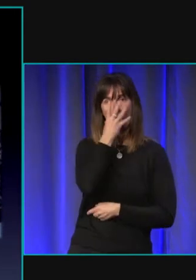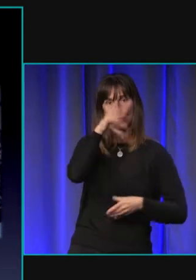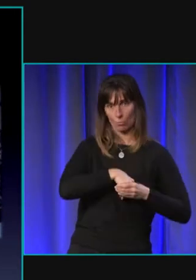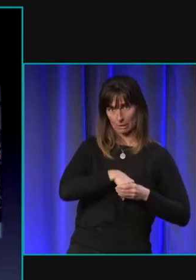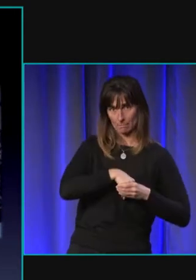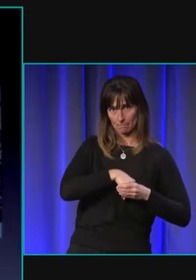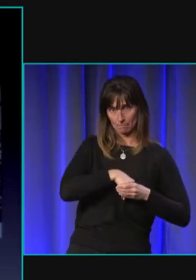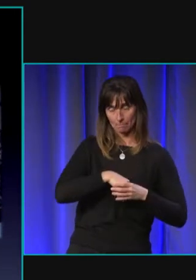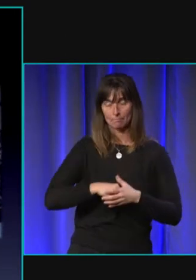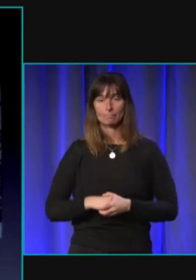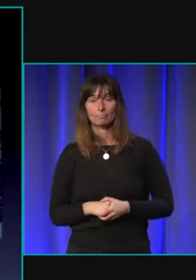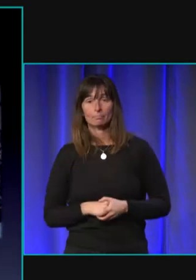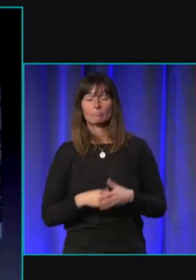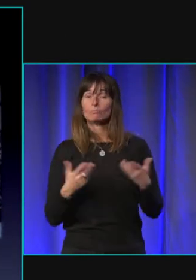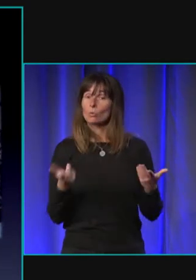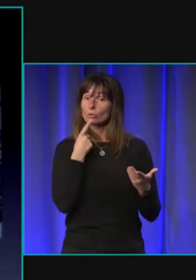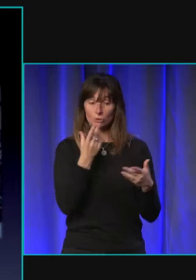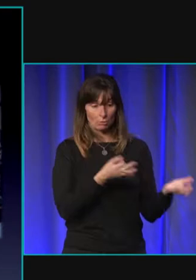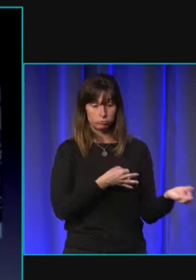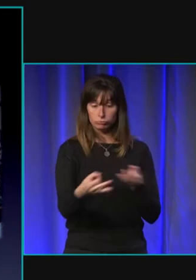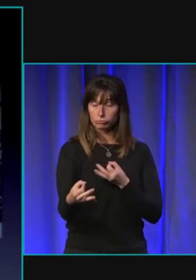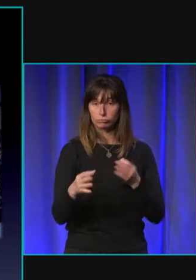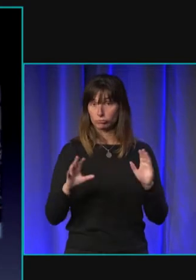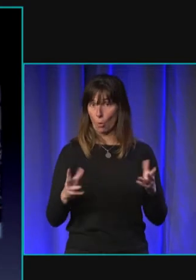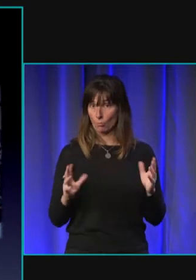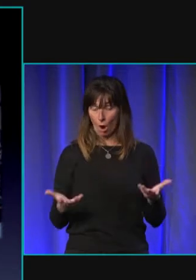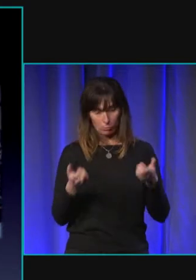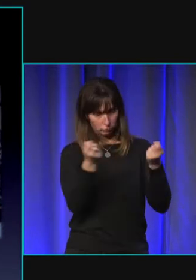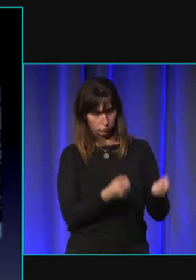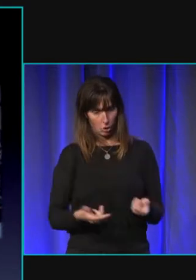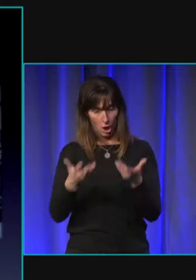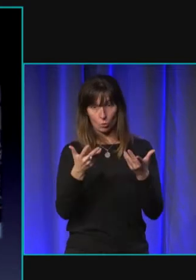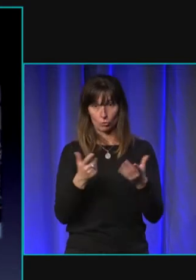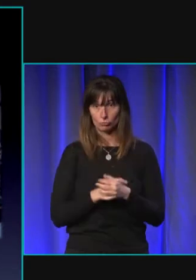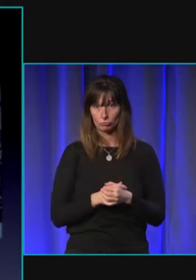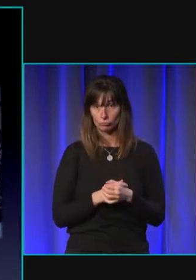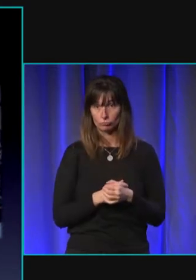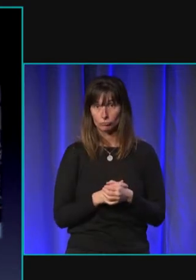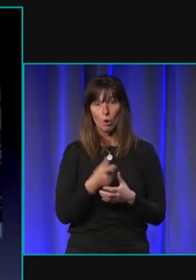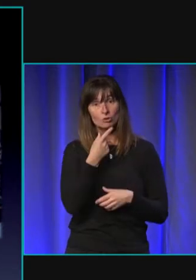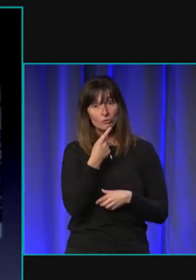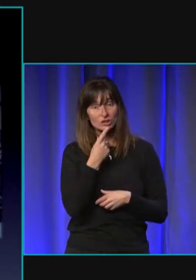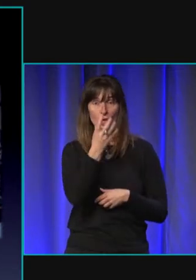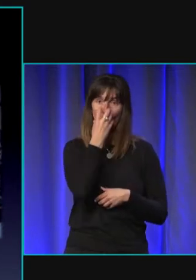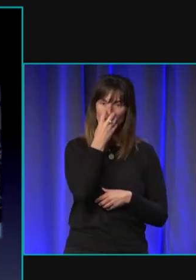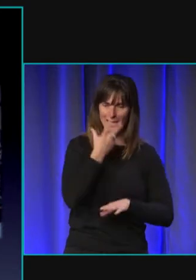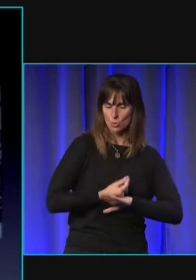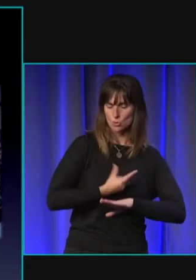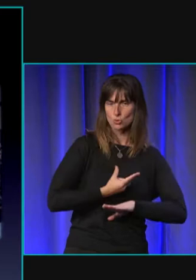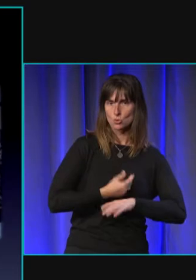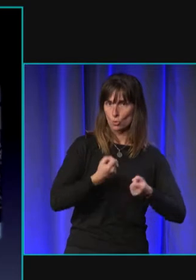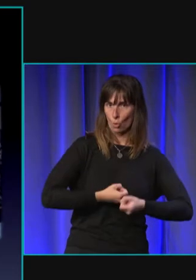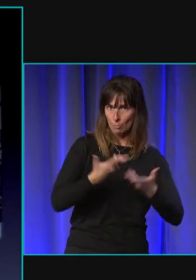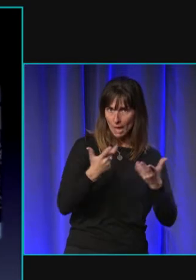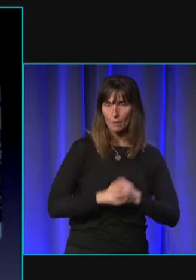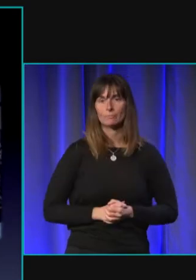d'oxygène. Donc de manière continue, voilà, on est capable de mesurer la consommation d'oxygène, on est capable de mesurer